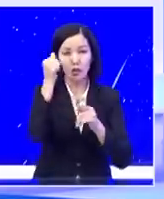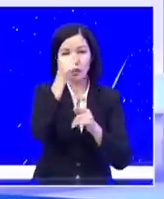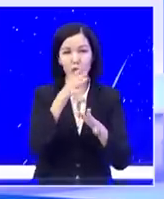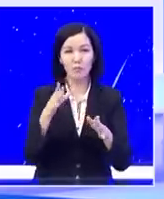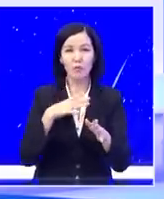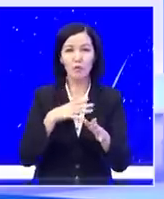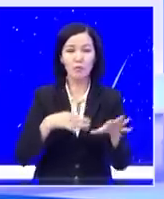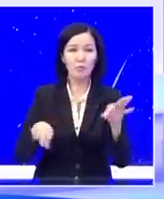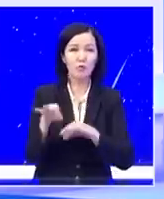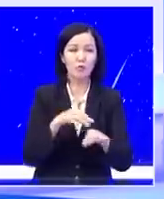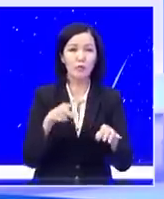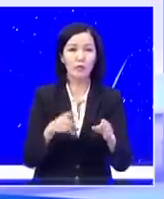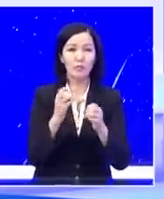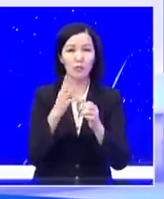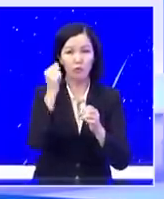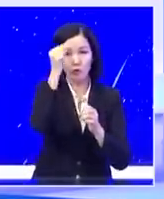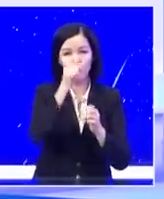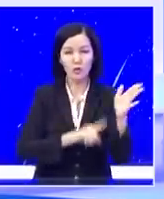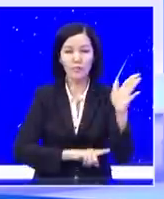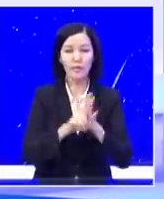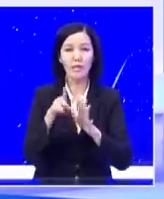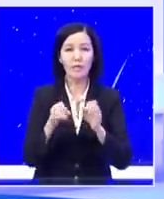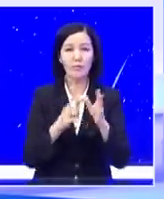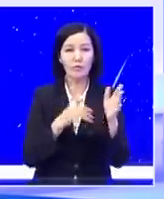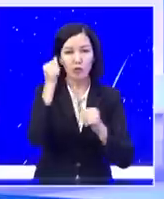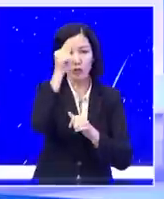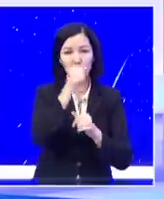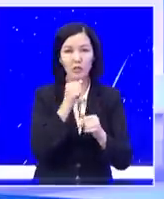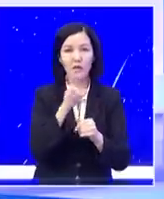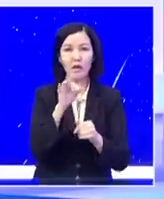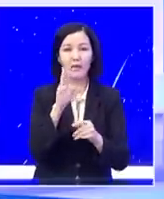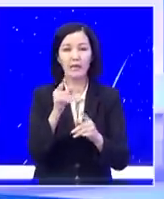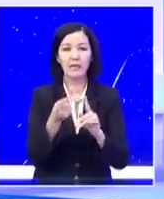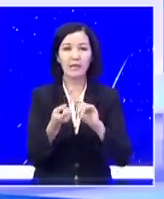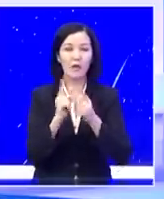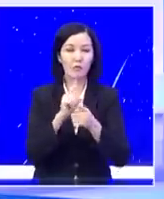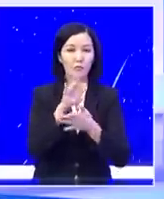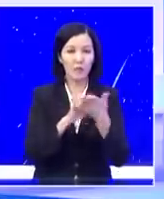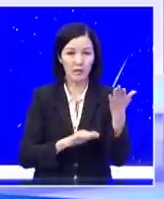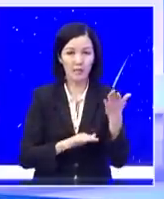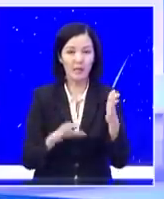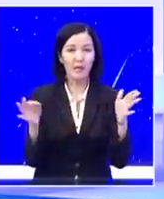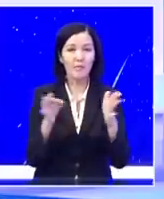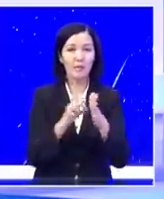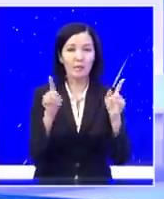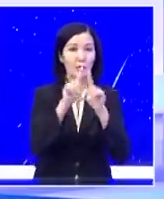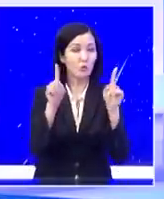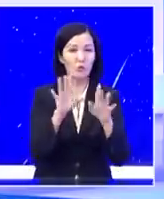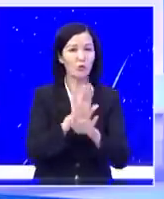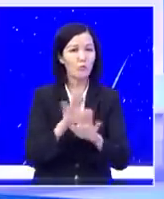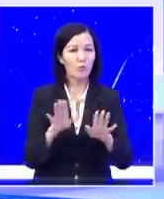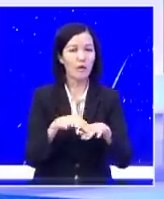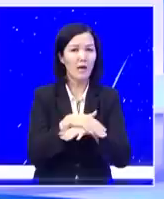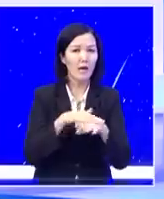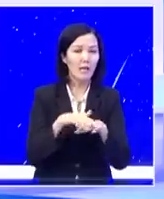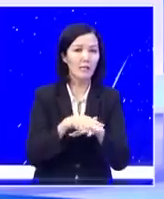жобаны 2013 жылы бастаған. 2017 жылы қарекетте жалғады. Мақсаты жұлдыз болу емес,